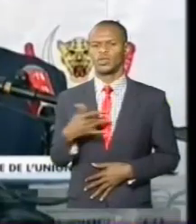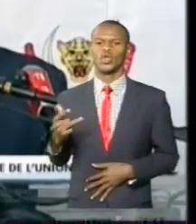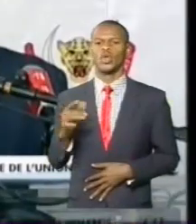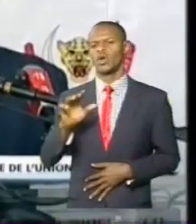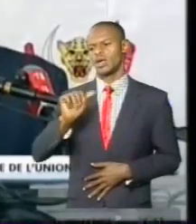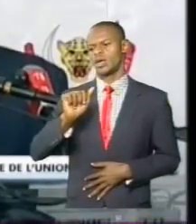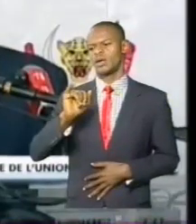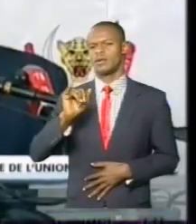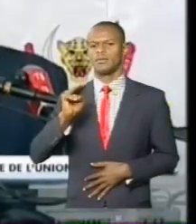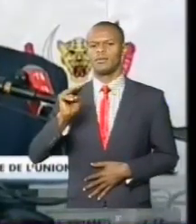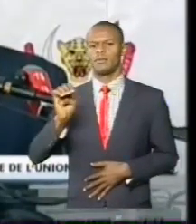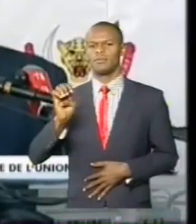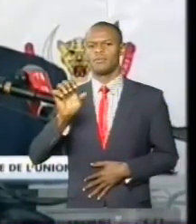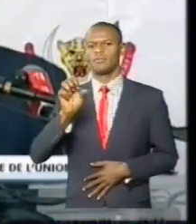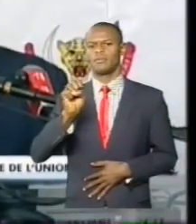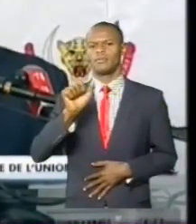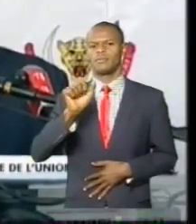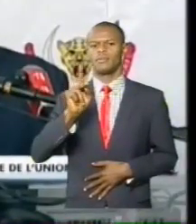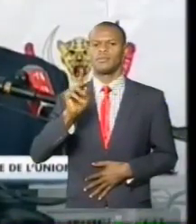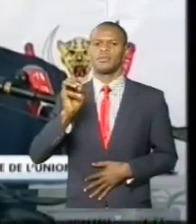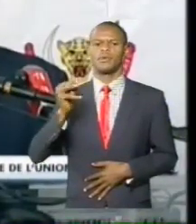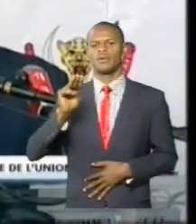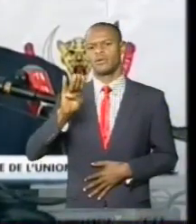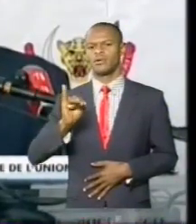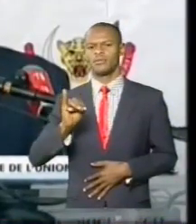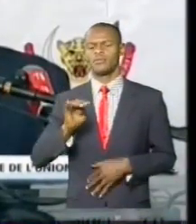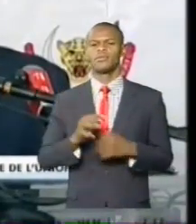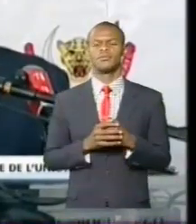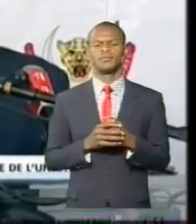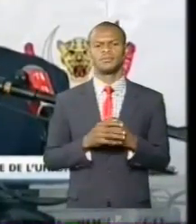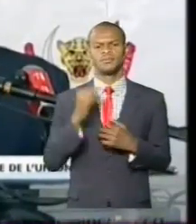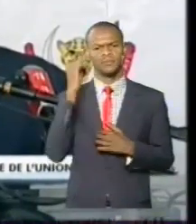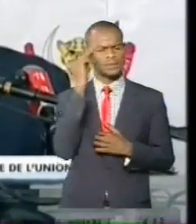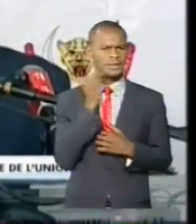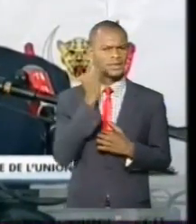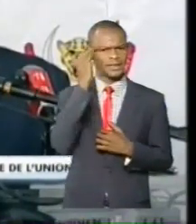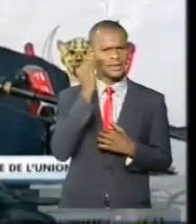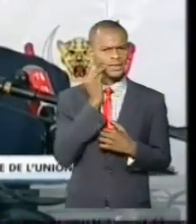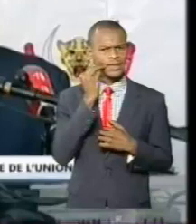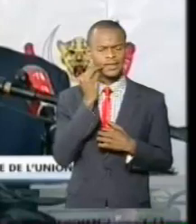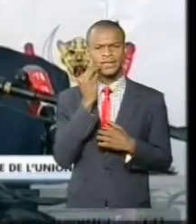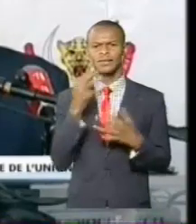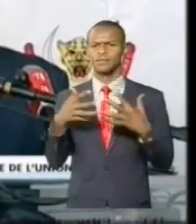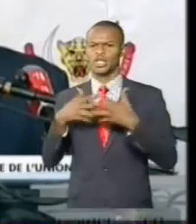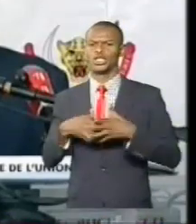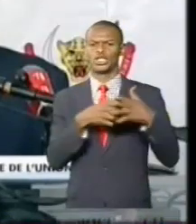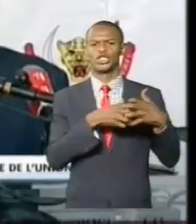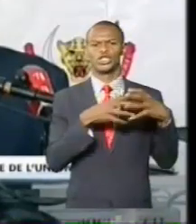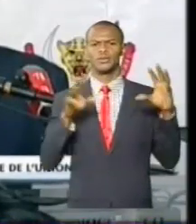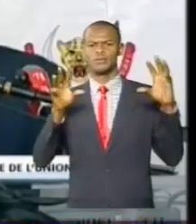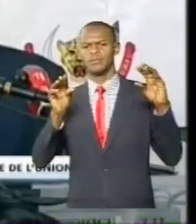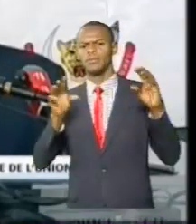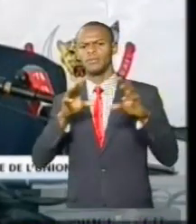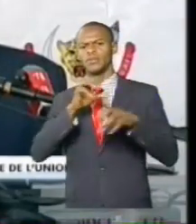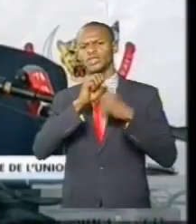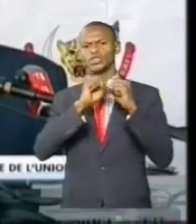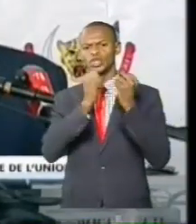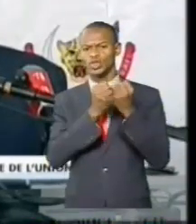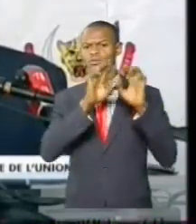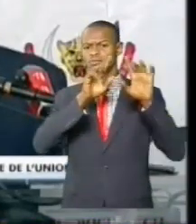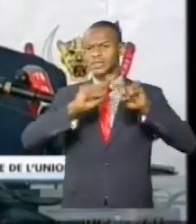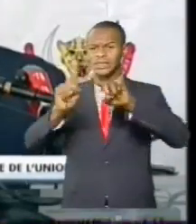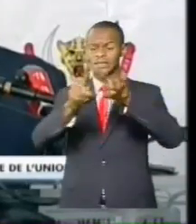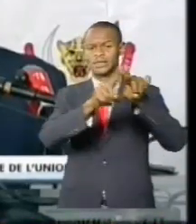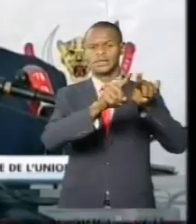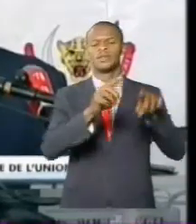Molendo. Ministre de l'Industrie, M. Julien Paluku Kaongia.